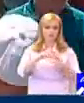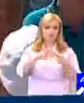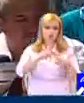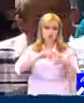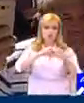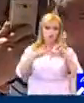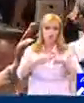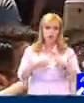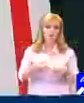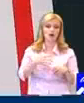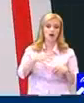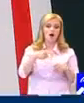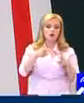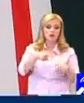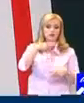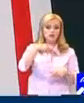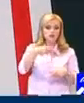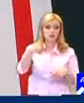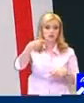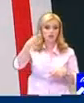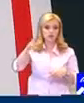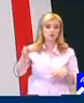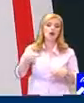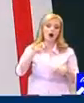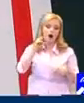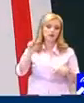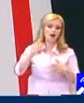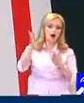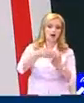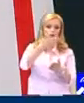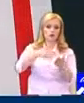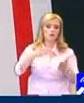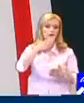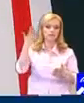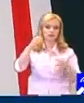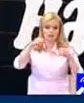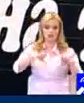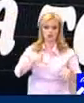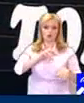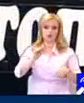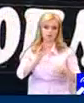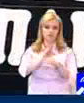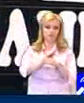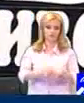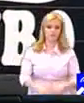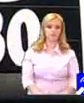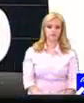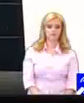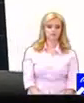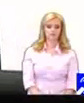în atenția politicienilor, ANRE a renunțat la ultima decizie de majorare a prețurilor la pompă.